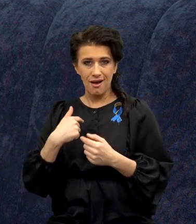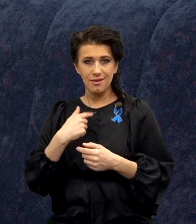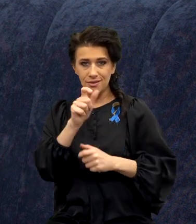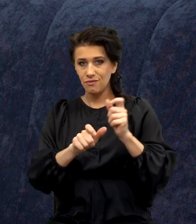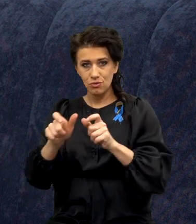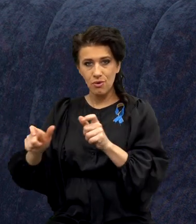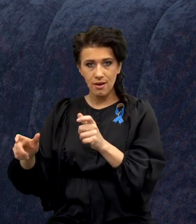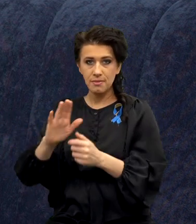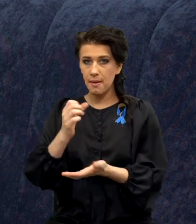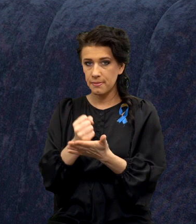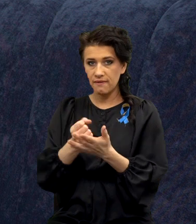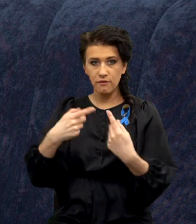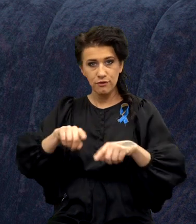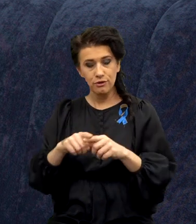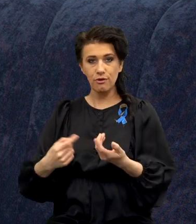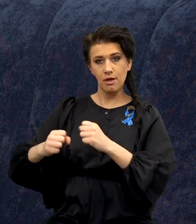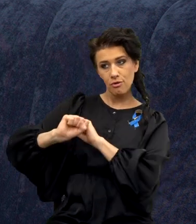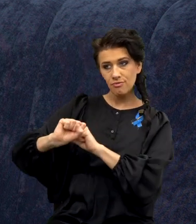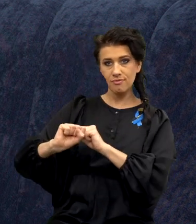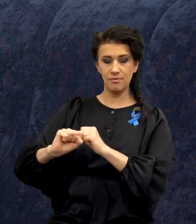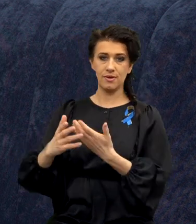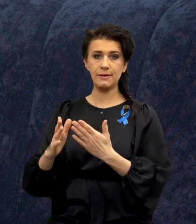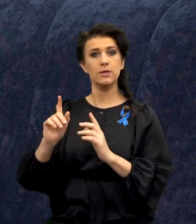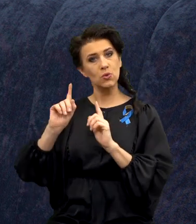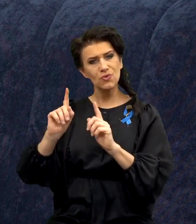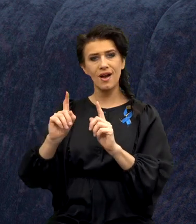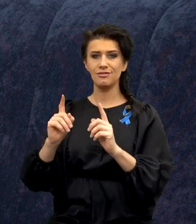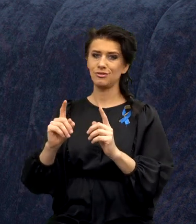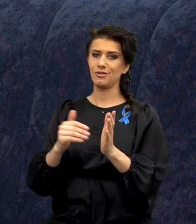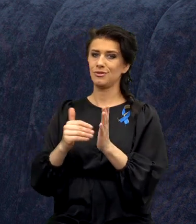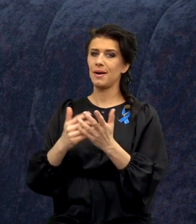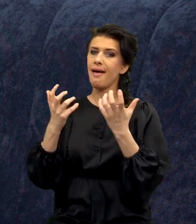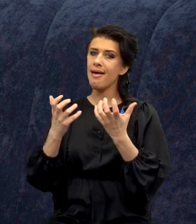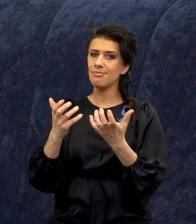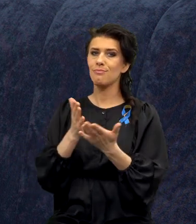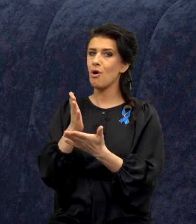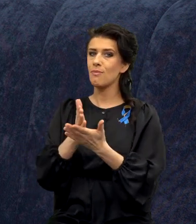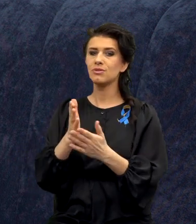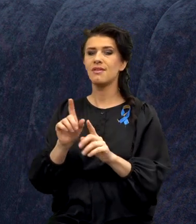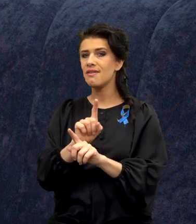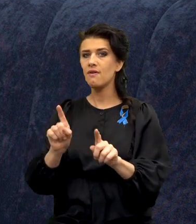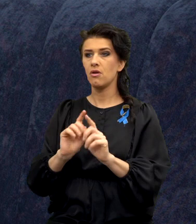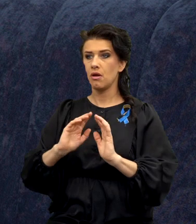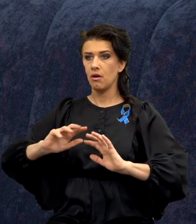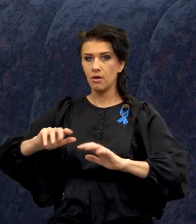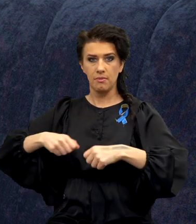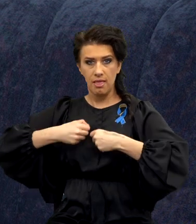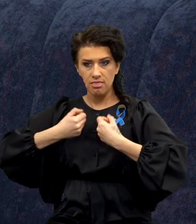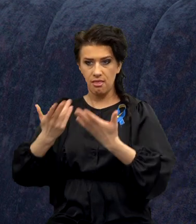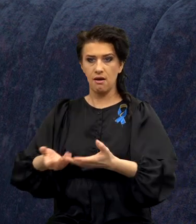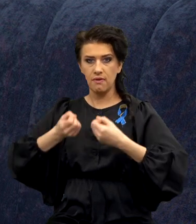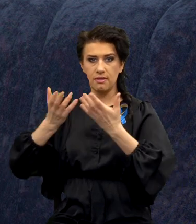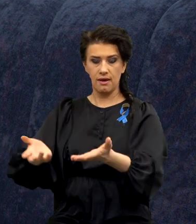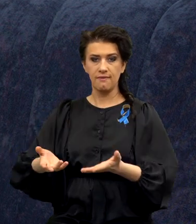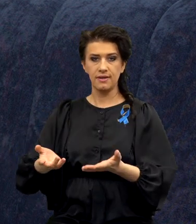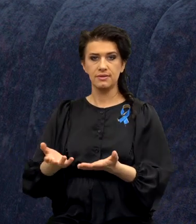dotyka. Więc też warto uważać, żeby swoją chęcią pomocy nie odbierać możliwości zajęcia się swoim